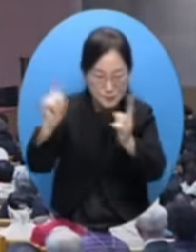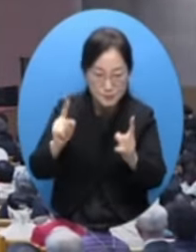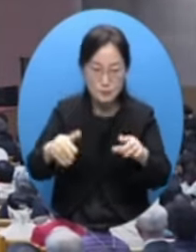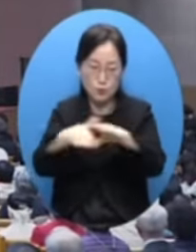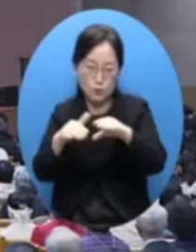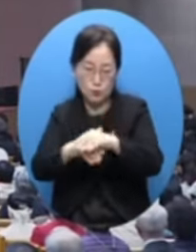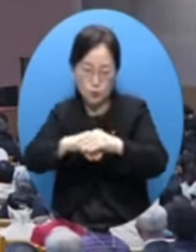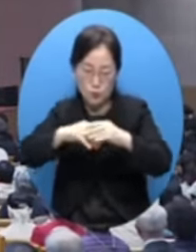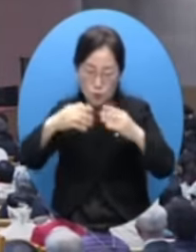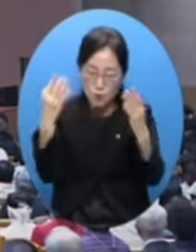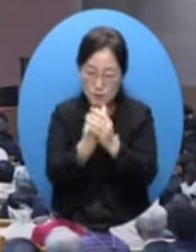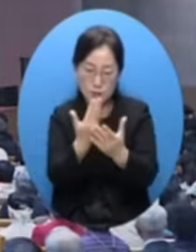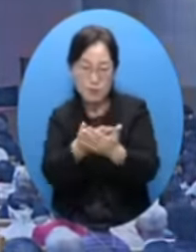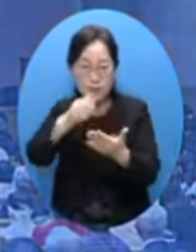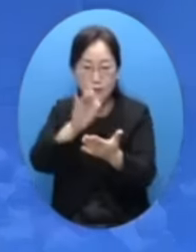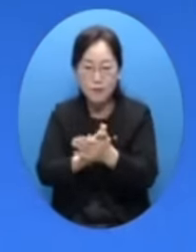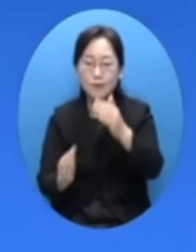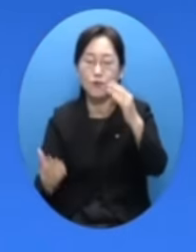종교개혁을 완성을 하고